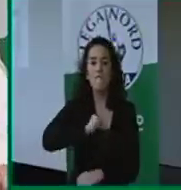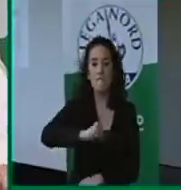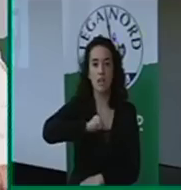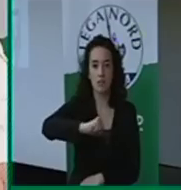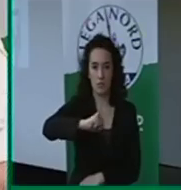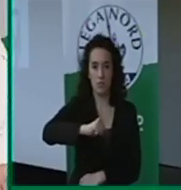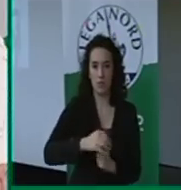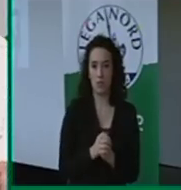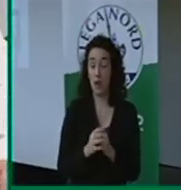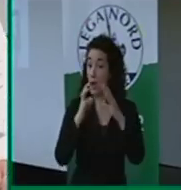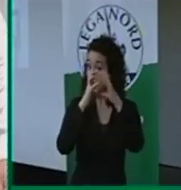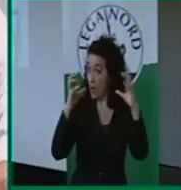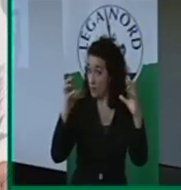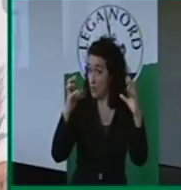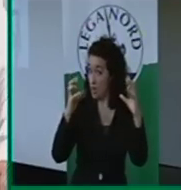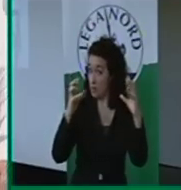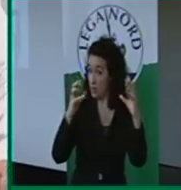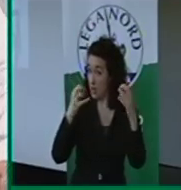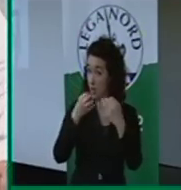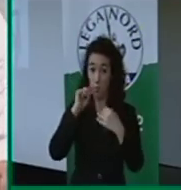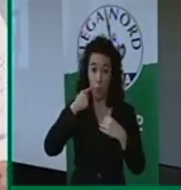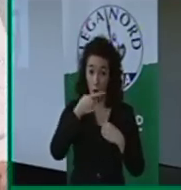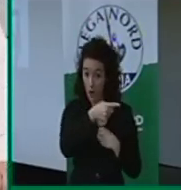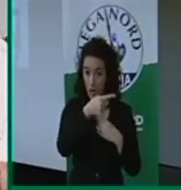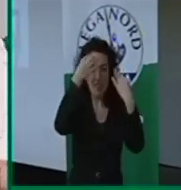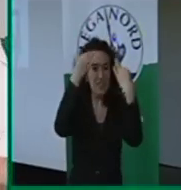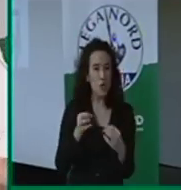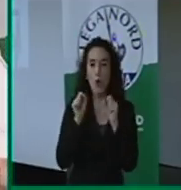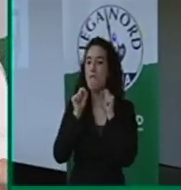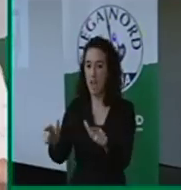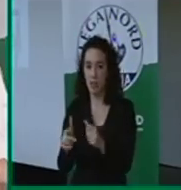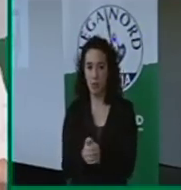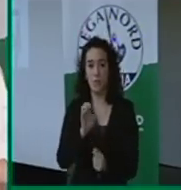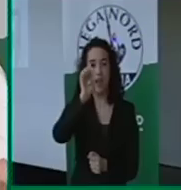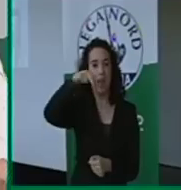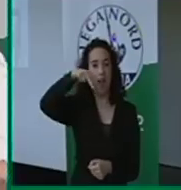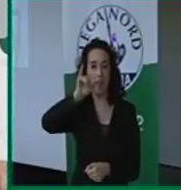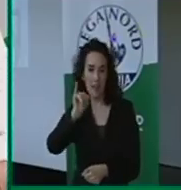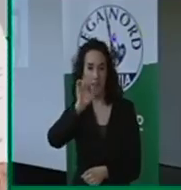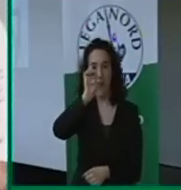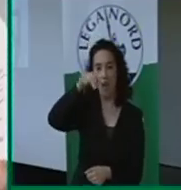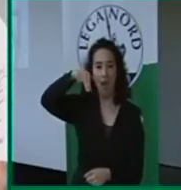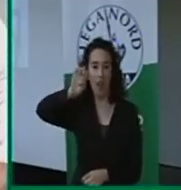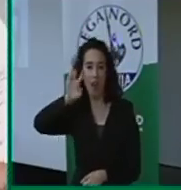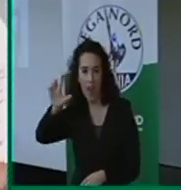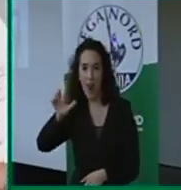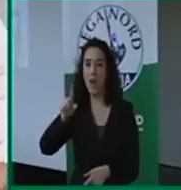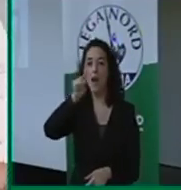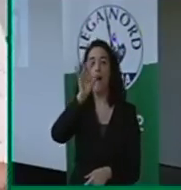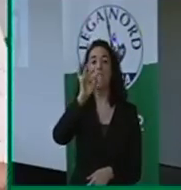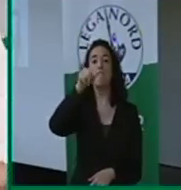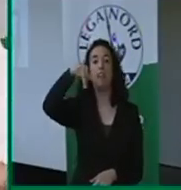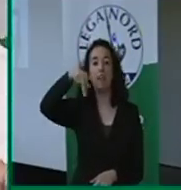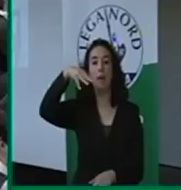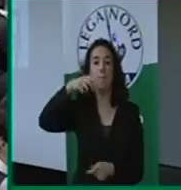pezzi di aziende sane rimaste in Italia Eni Enel meccanica tutto quello che ancora un prezzo